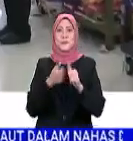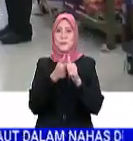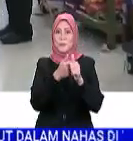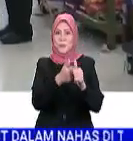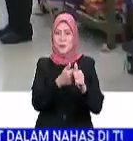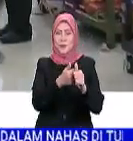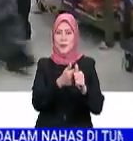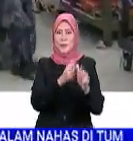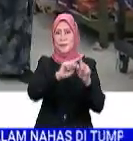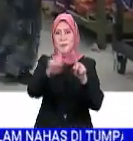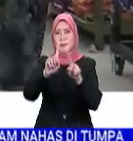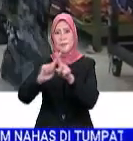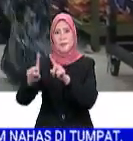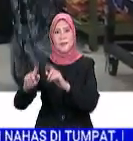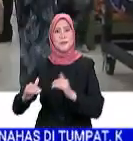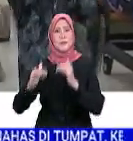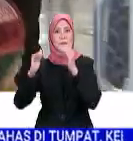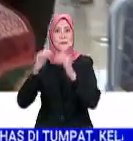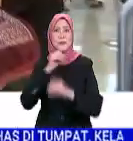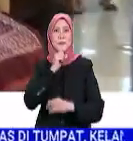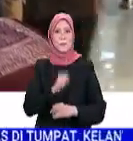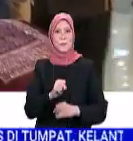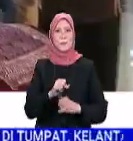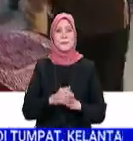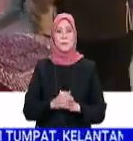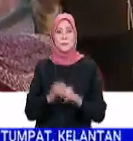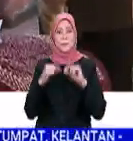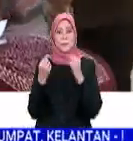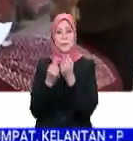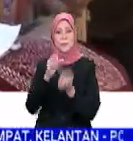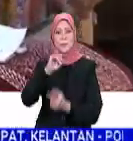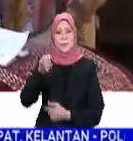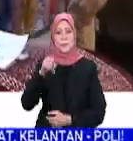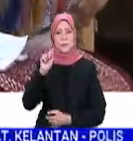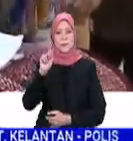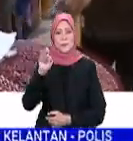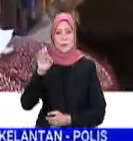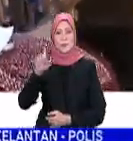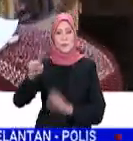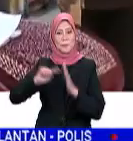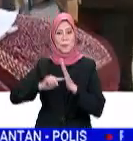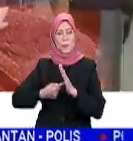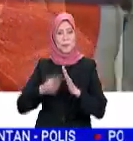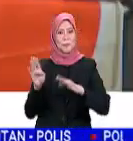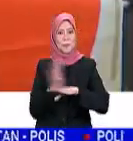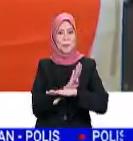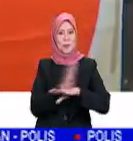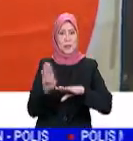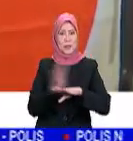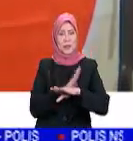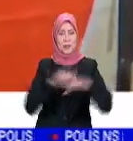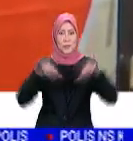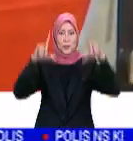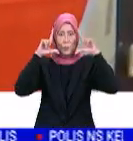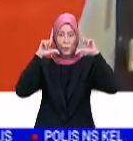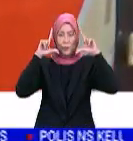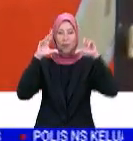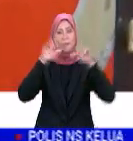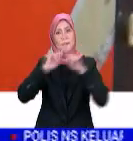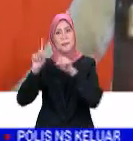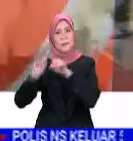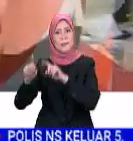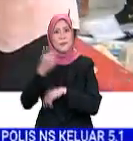citarasa pelbagai peringkat umur kumpulan segel mengusulkan penjagaan tekstil tudung dan scarf